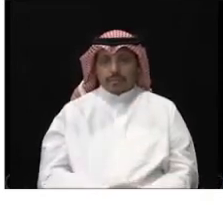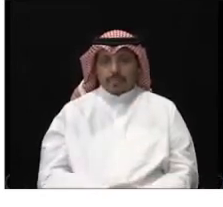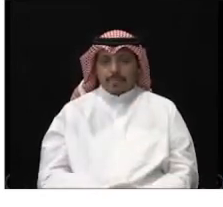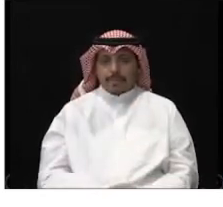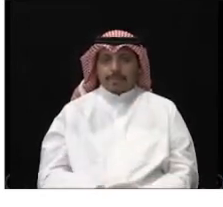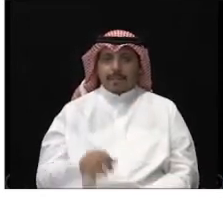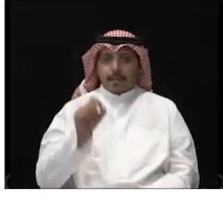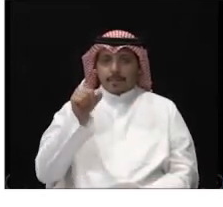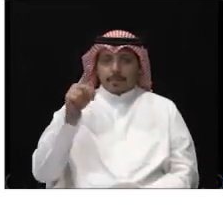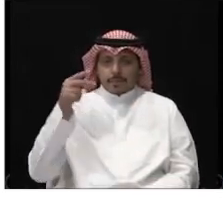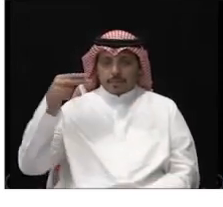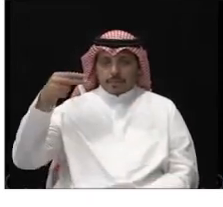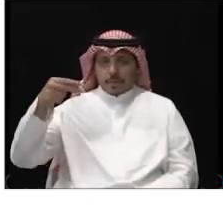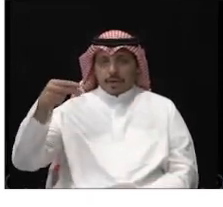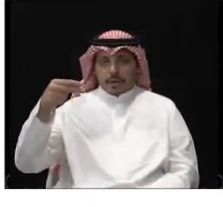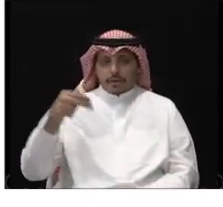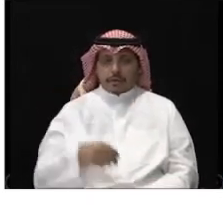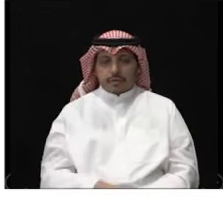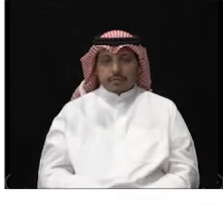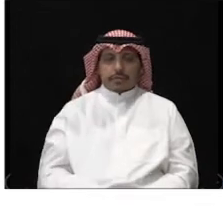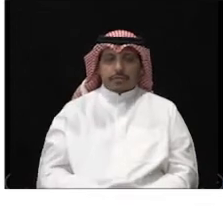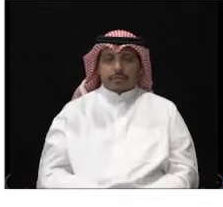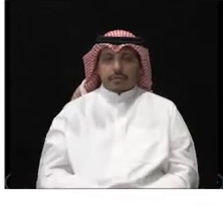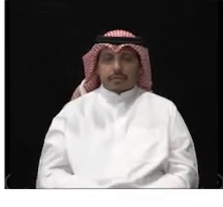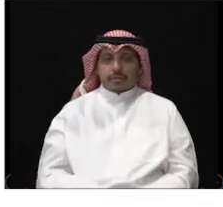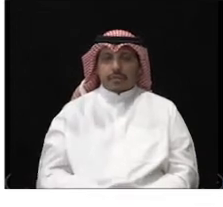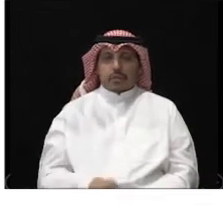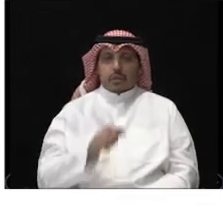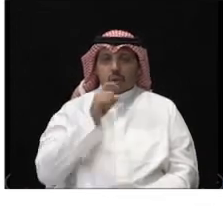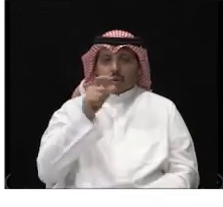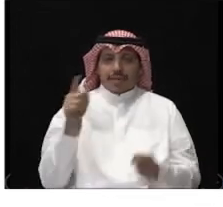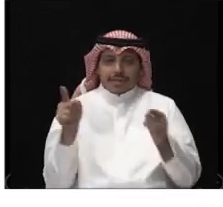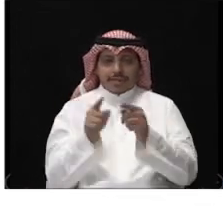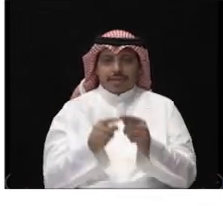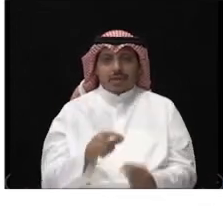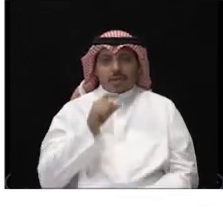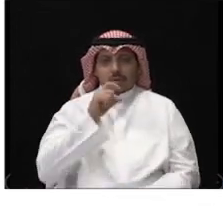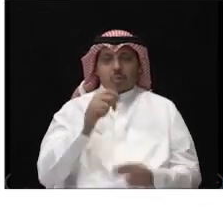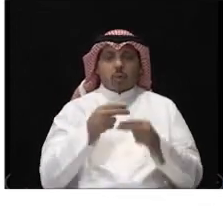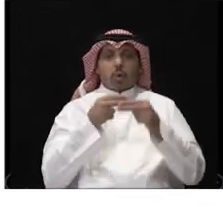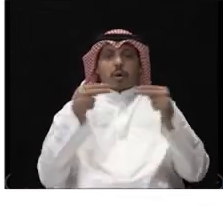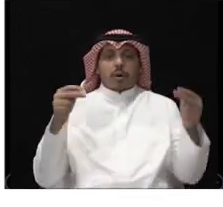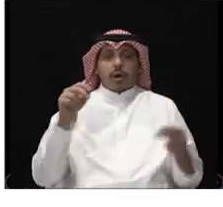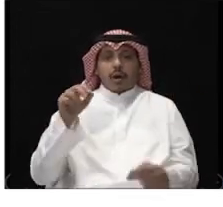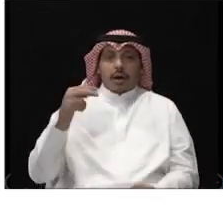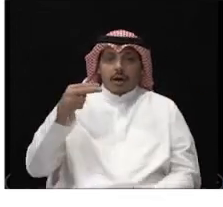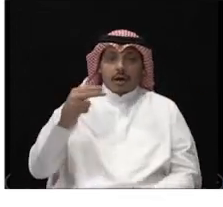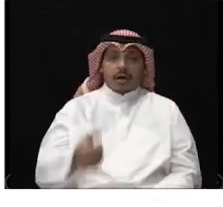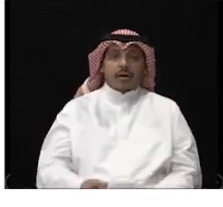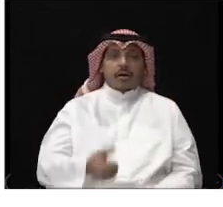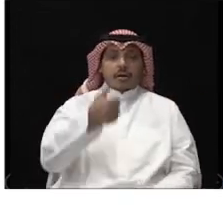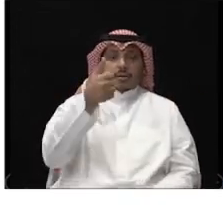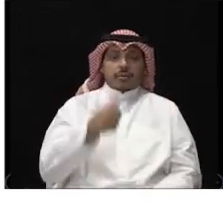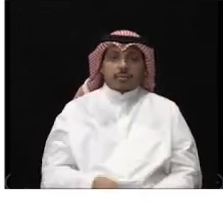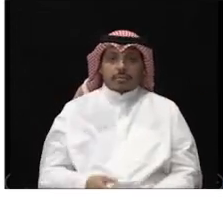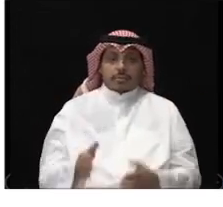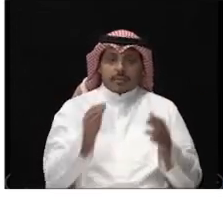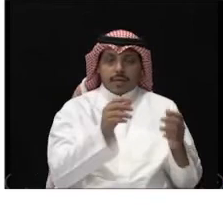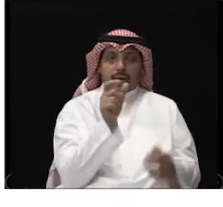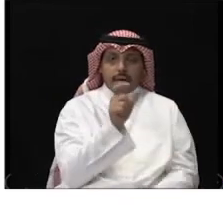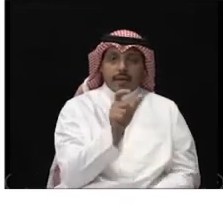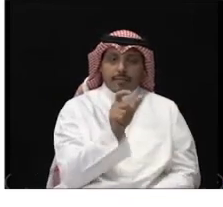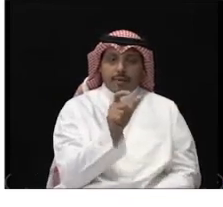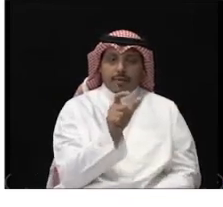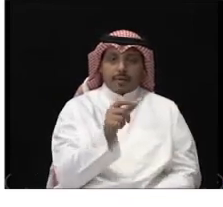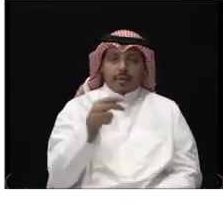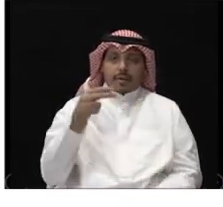الأول ع، صوت قصير، وهنا طويل، ع، أحسنتم، وهنا كلمة